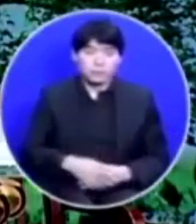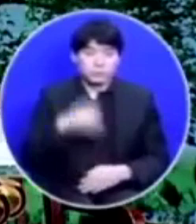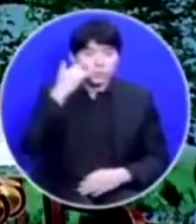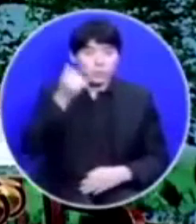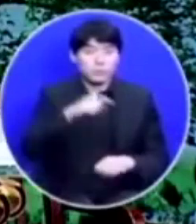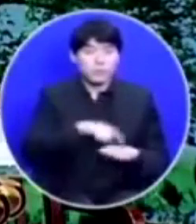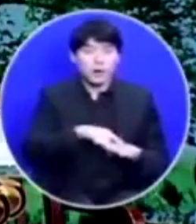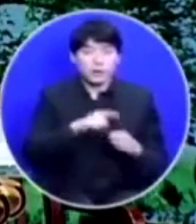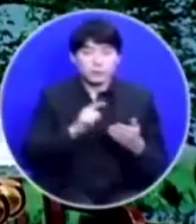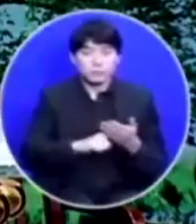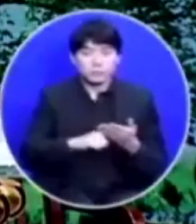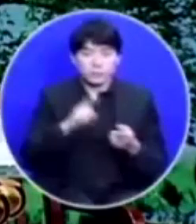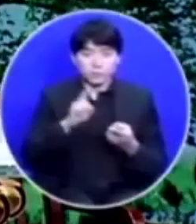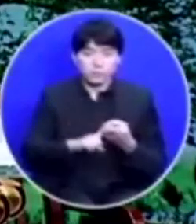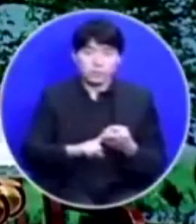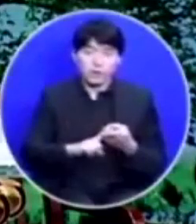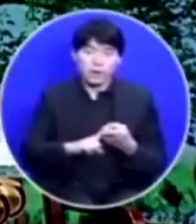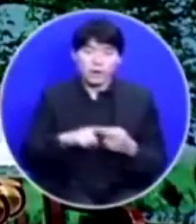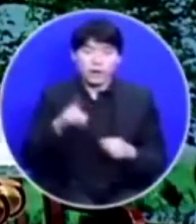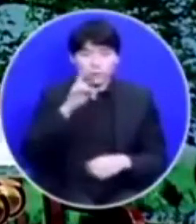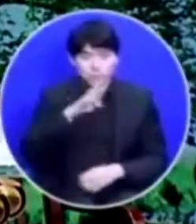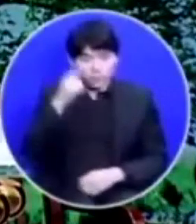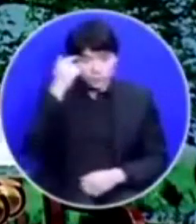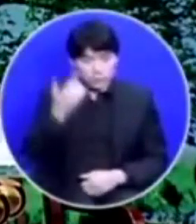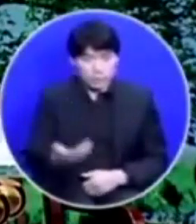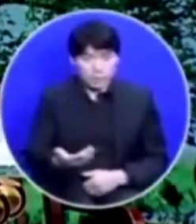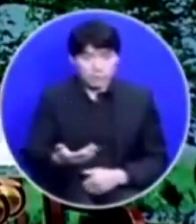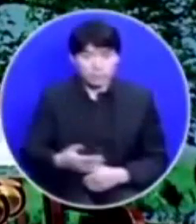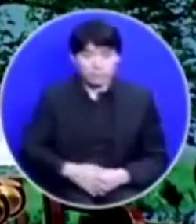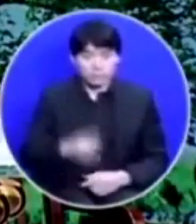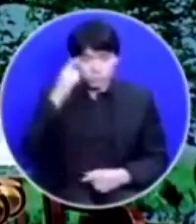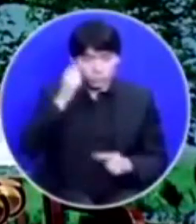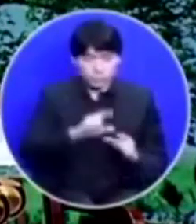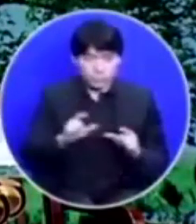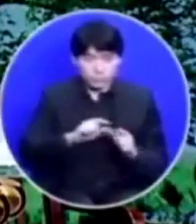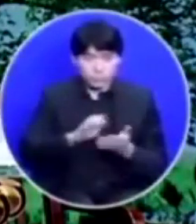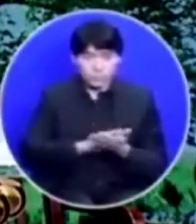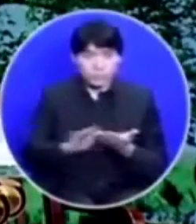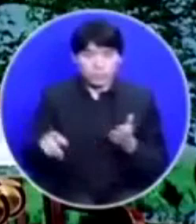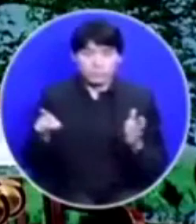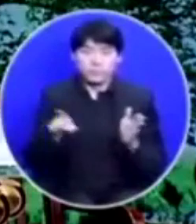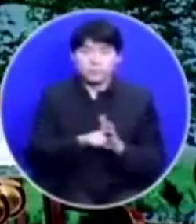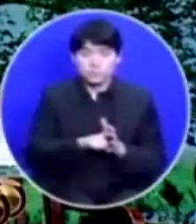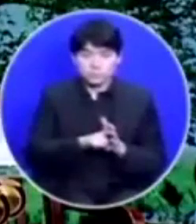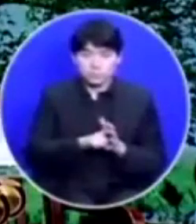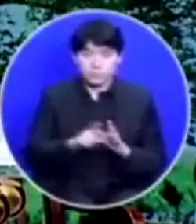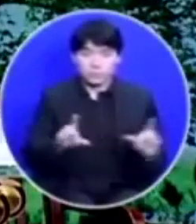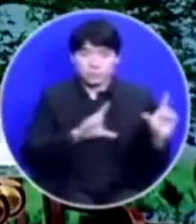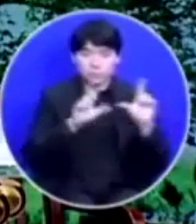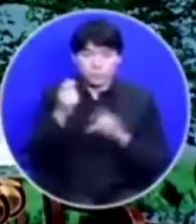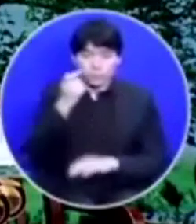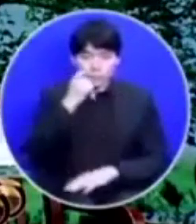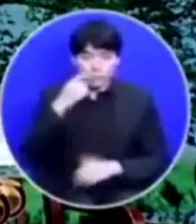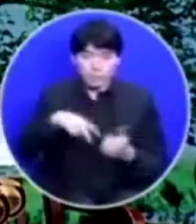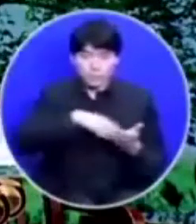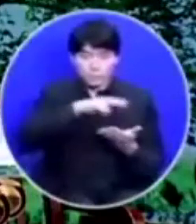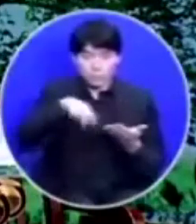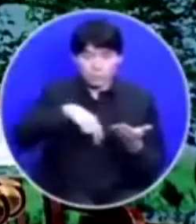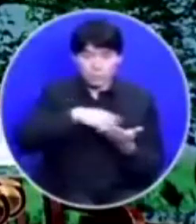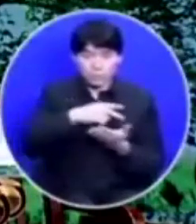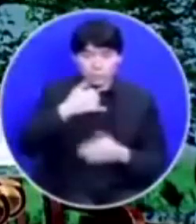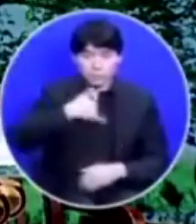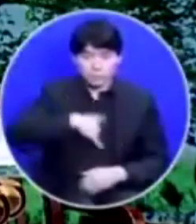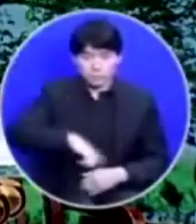것인가 자녀들이 말입니다 믿음 신앙 생활 제대로 못하는 거 또 방탕하게 사는